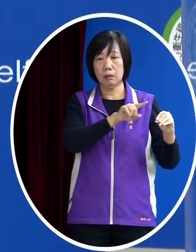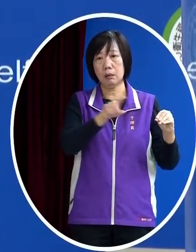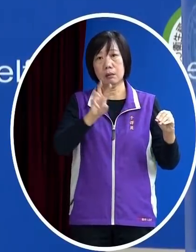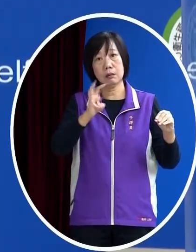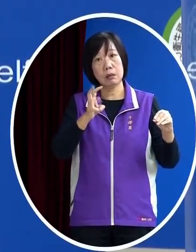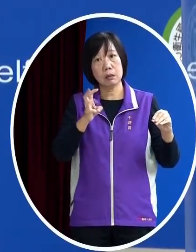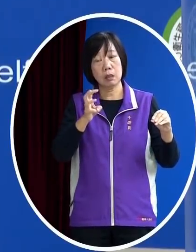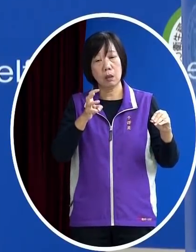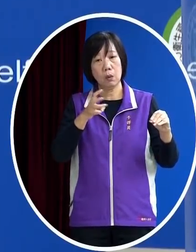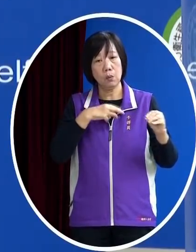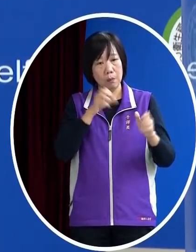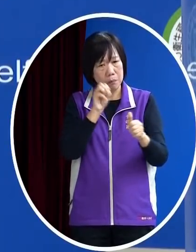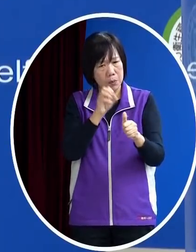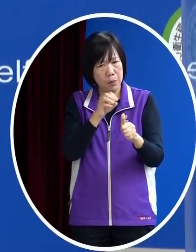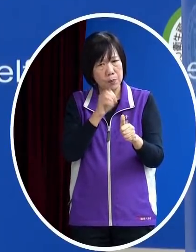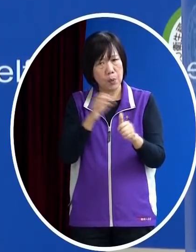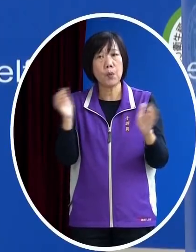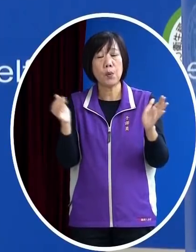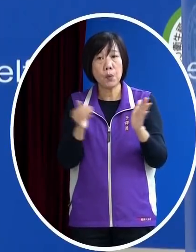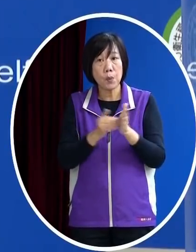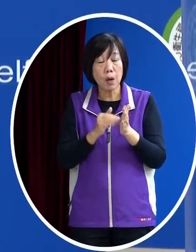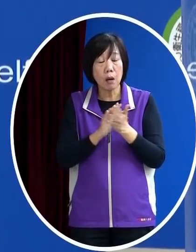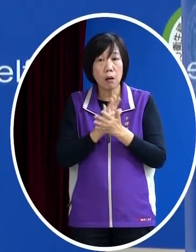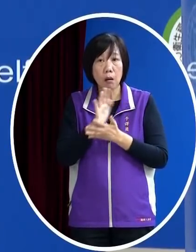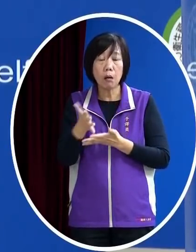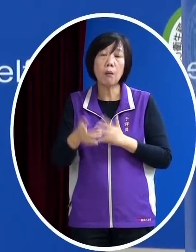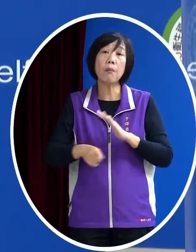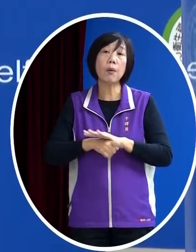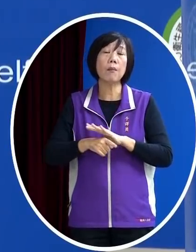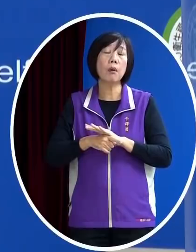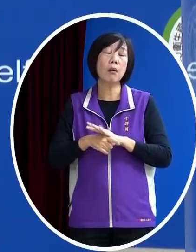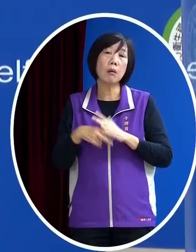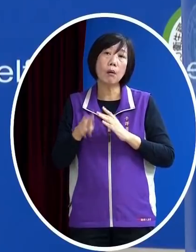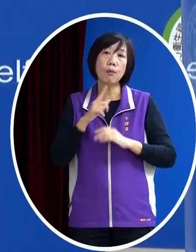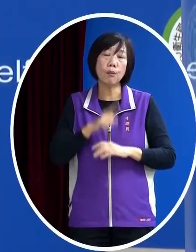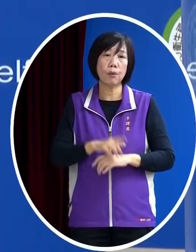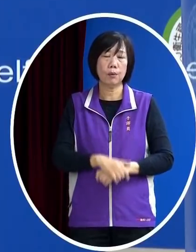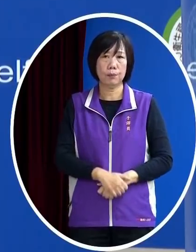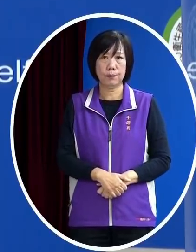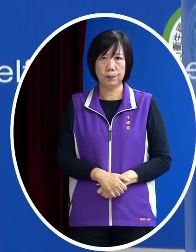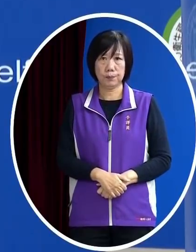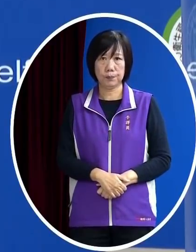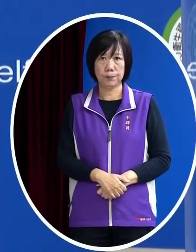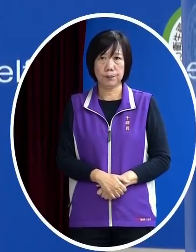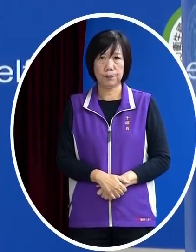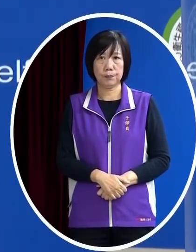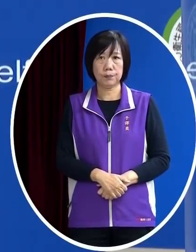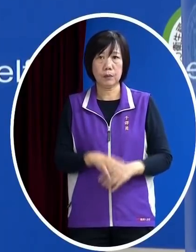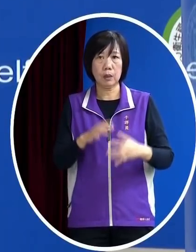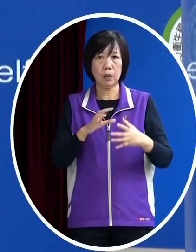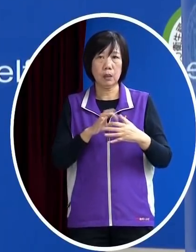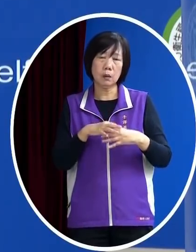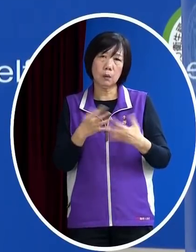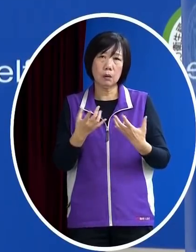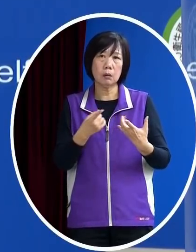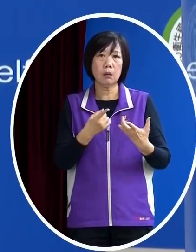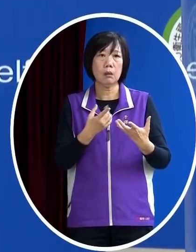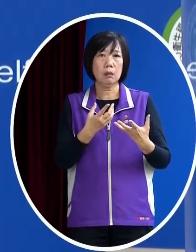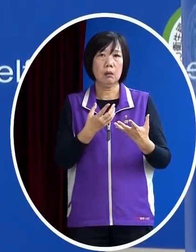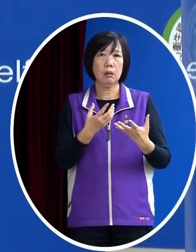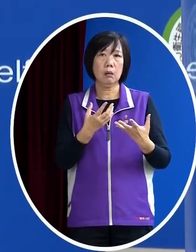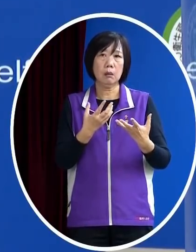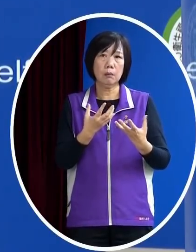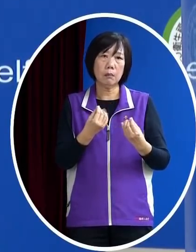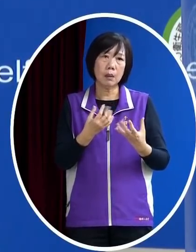写经劝导后，好、那没有，那因为他是机长是吧？因为他是机长，所以就没有人劝